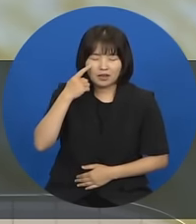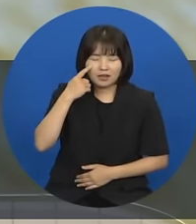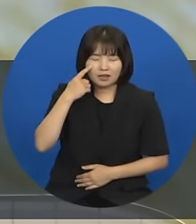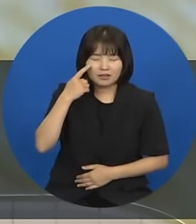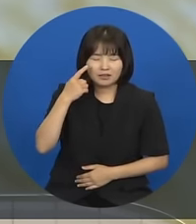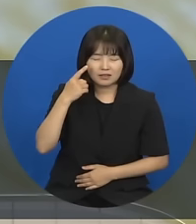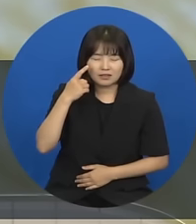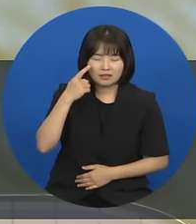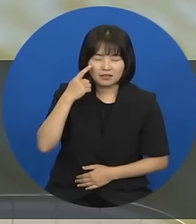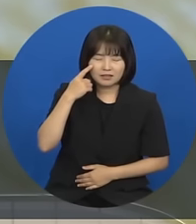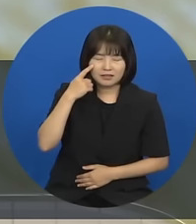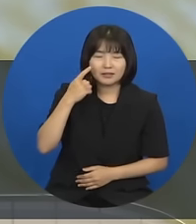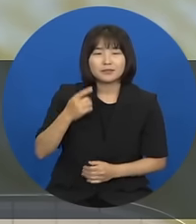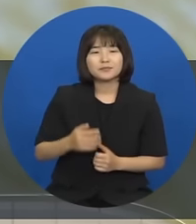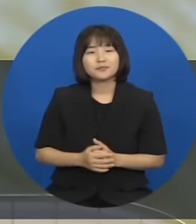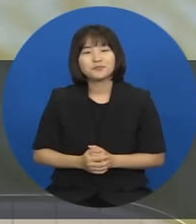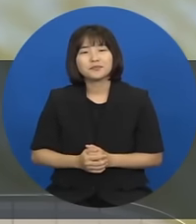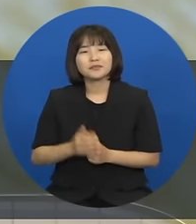생각해보라.